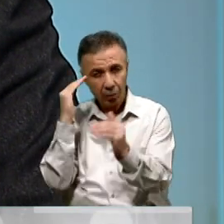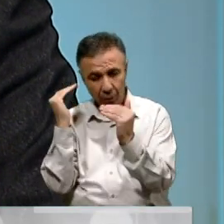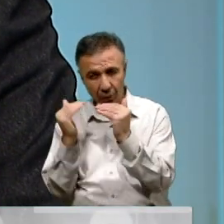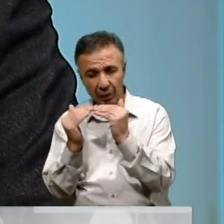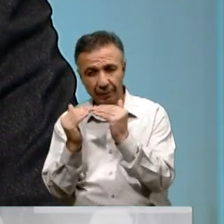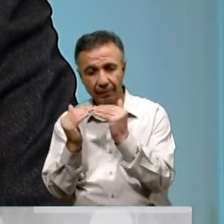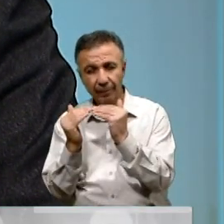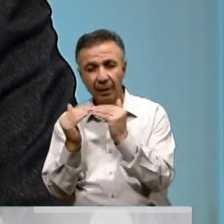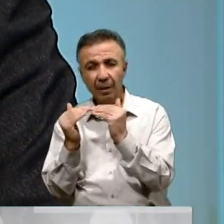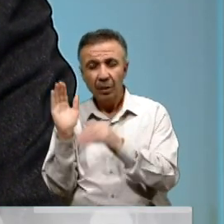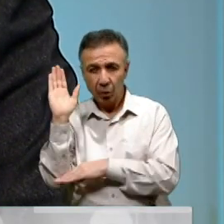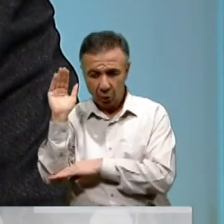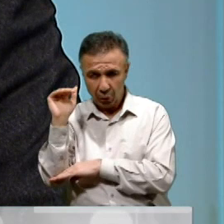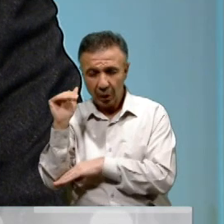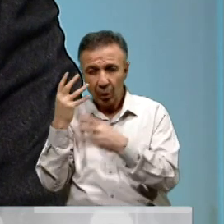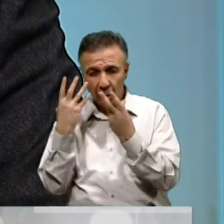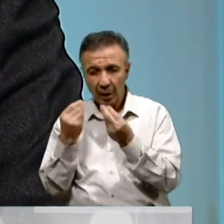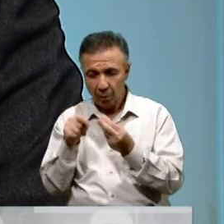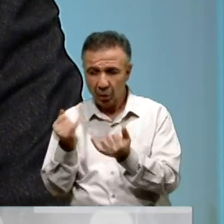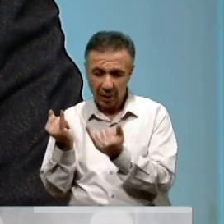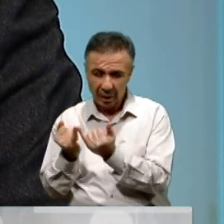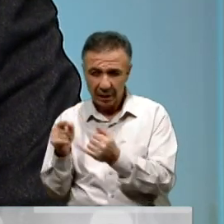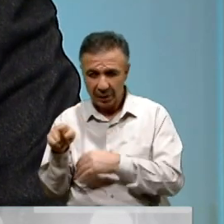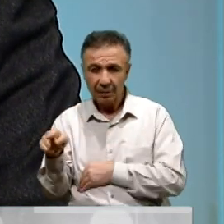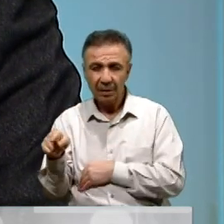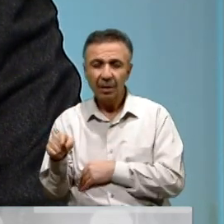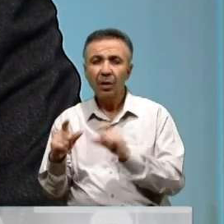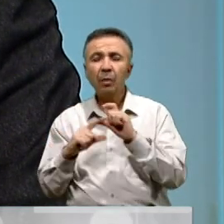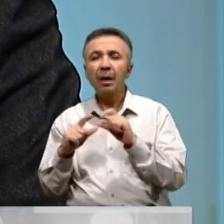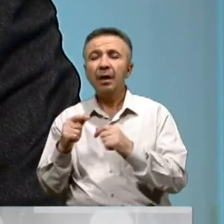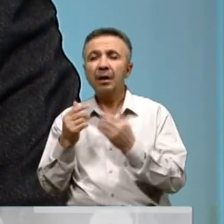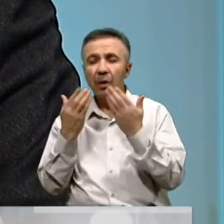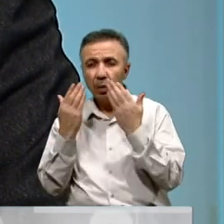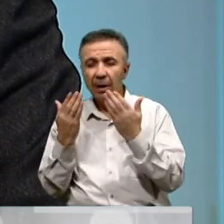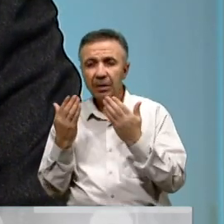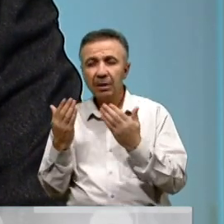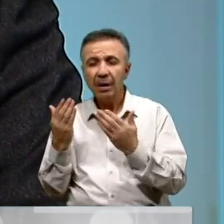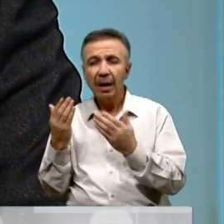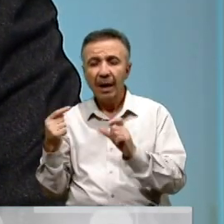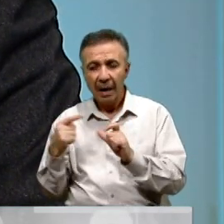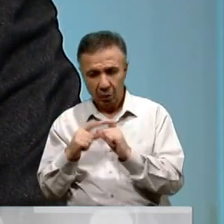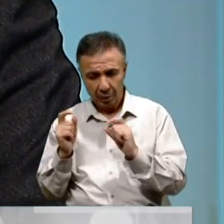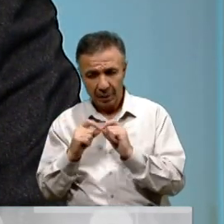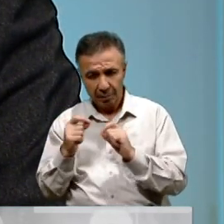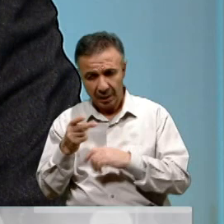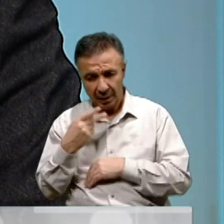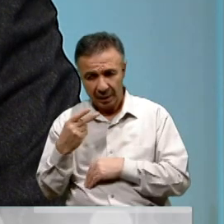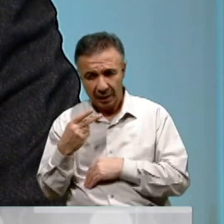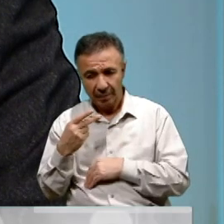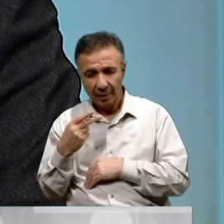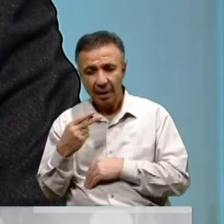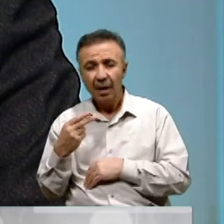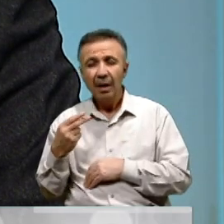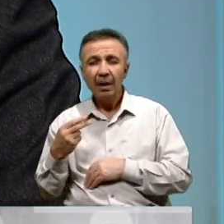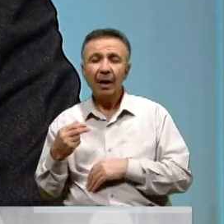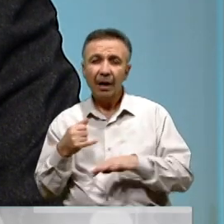rükuda yetişen bu kardeşimizin Sübhaneke duasını, Eûzü Besmele'yi Hanefi mezhebine göre olsun,